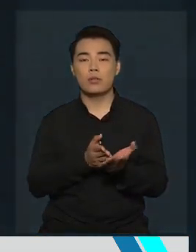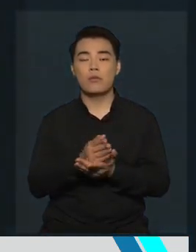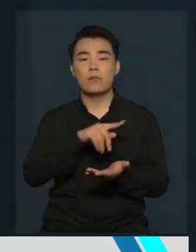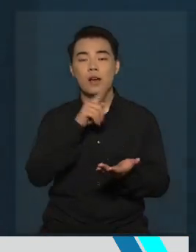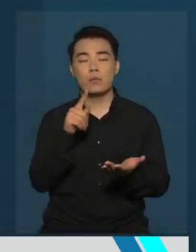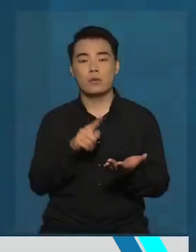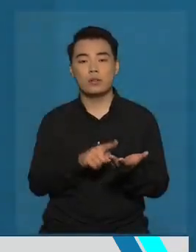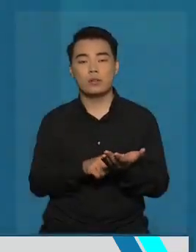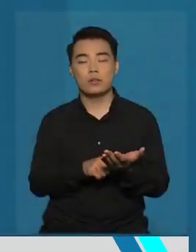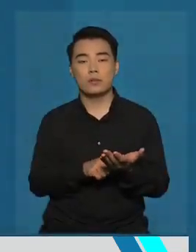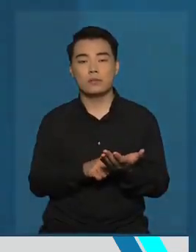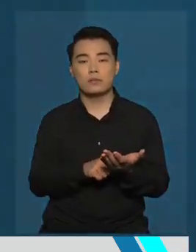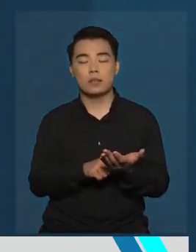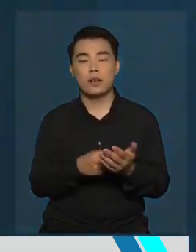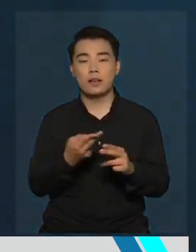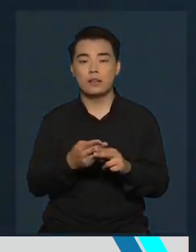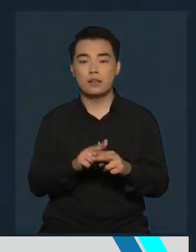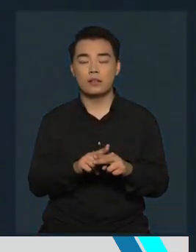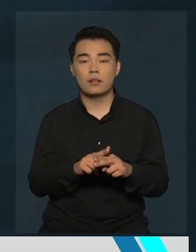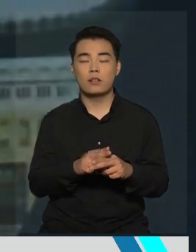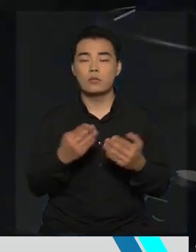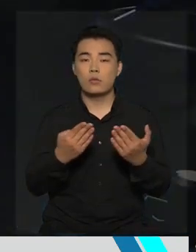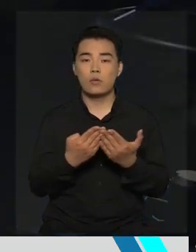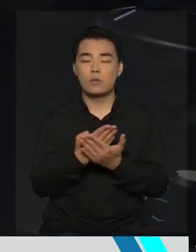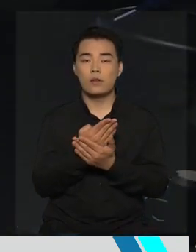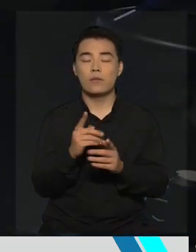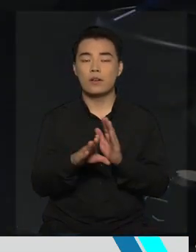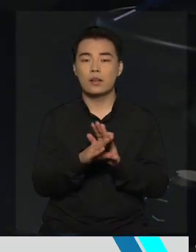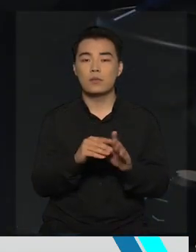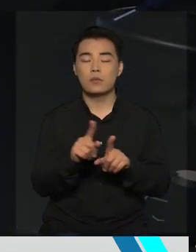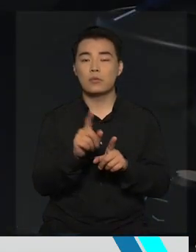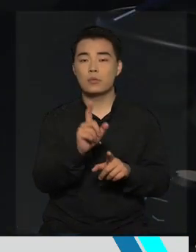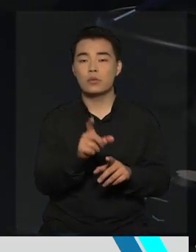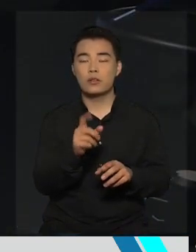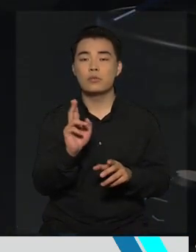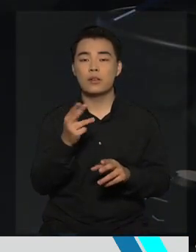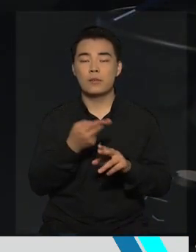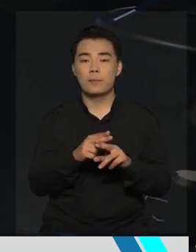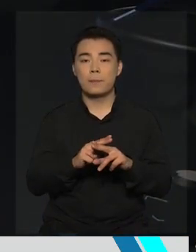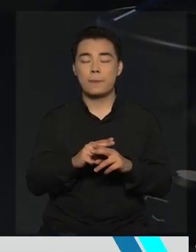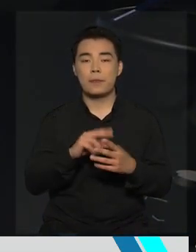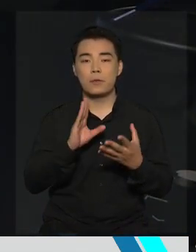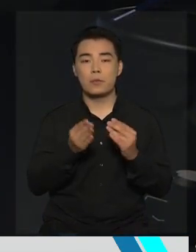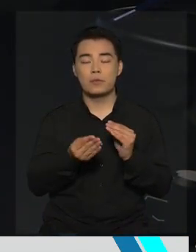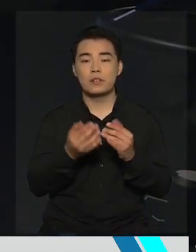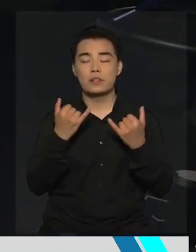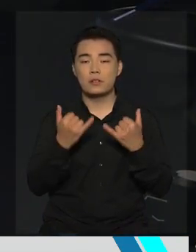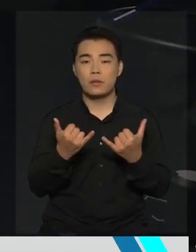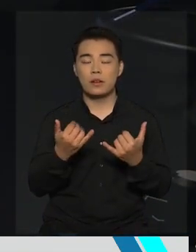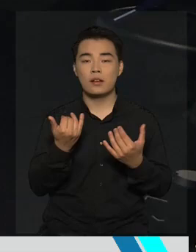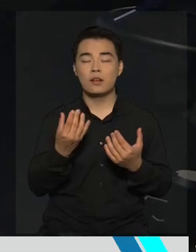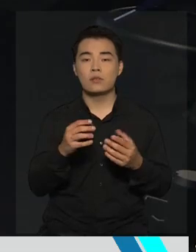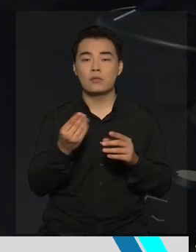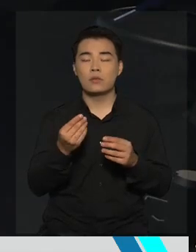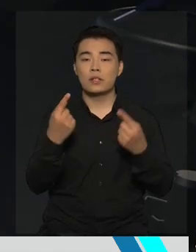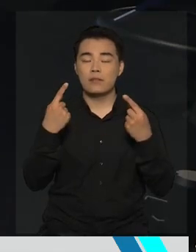да. Значит, это маленькая выборка людей, это определенная периодичность. Сегодня инфляцию